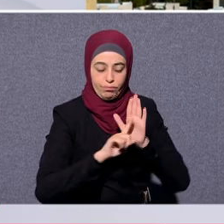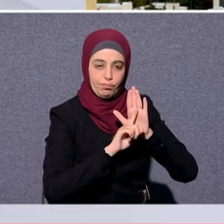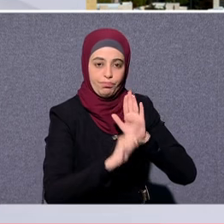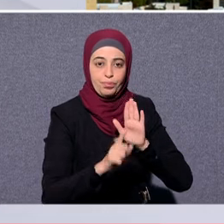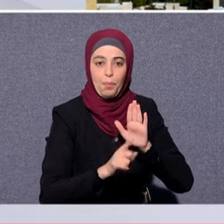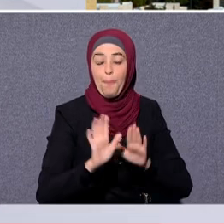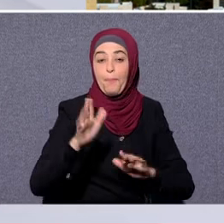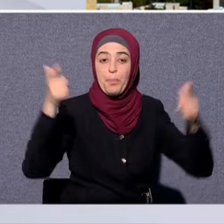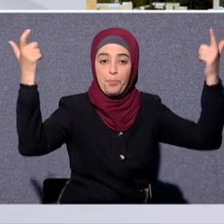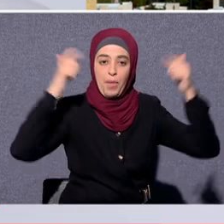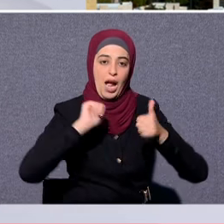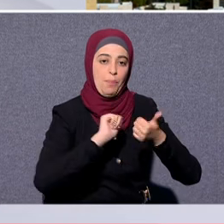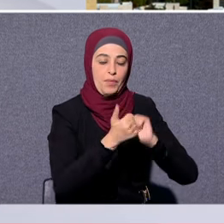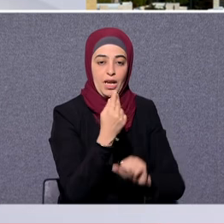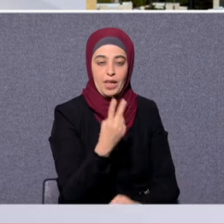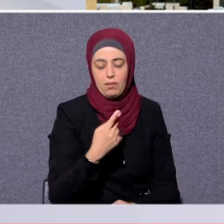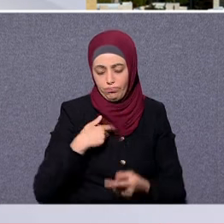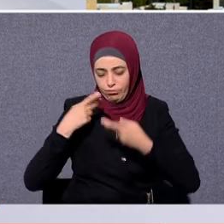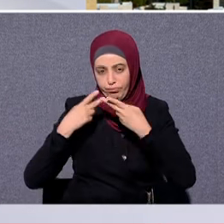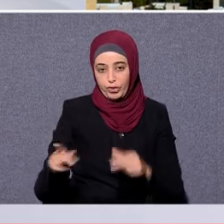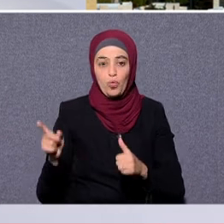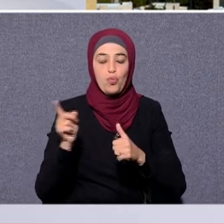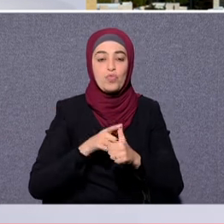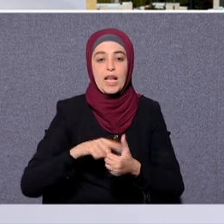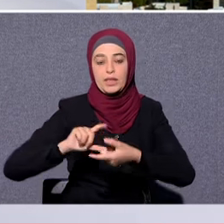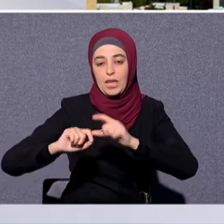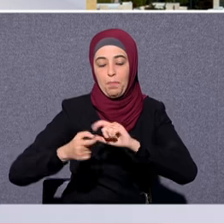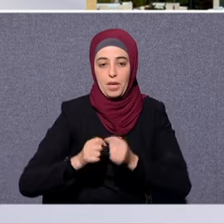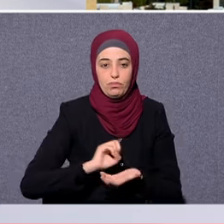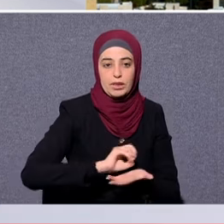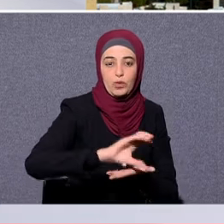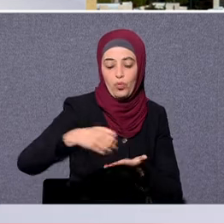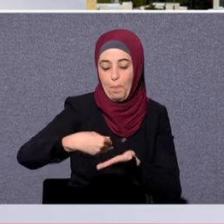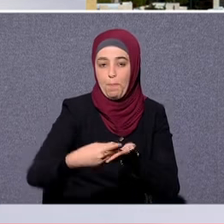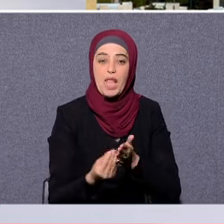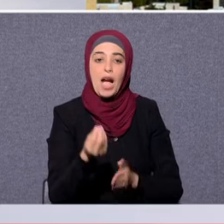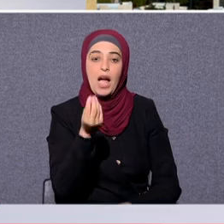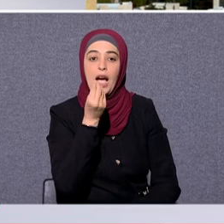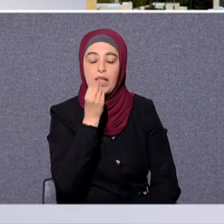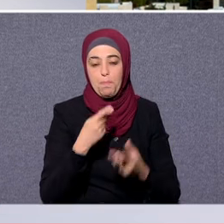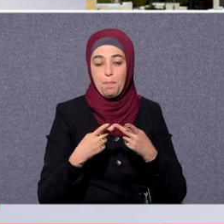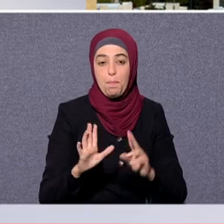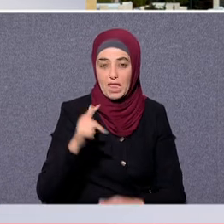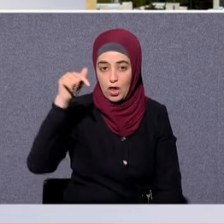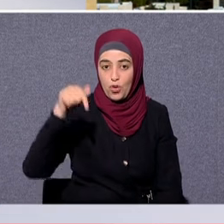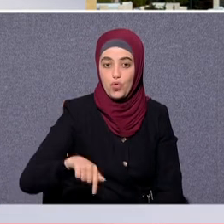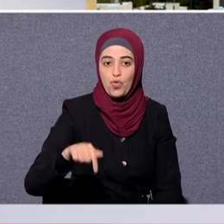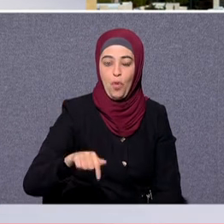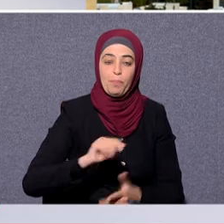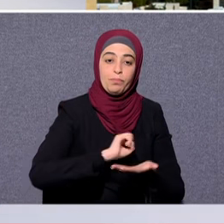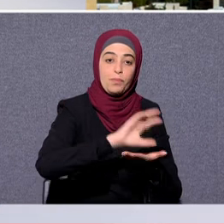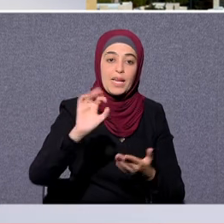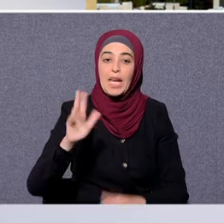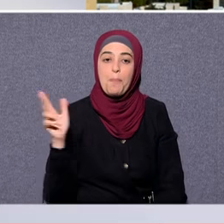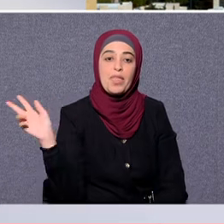سيدي جلالة الملك عبد الله الثاني باشرت وزارة التنمية الاجتماعية بتوزيع البطاقات الغذائية اعتبارا من اليوم على